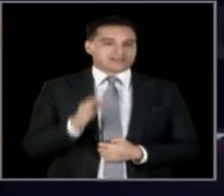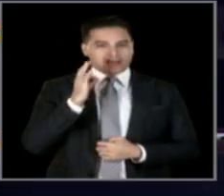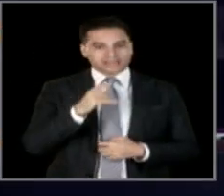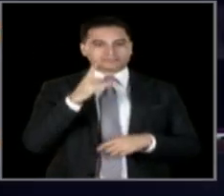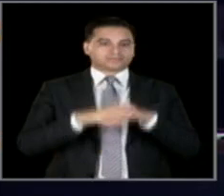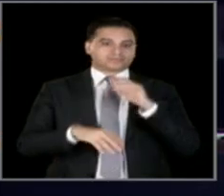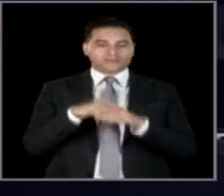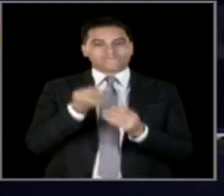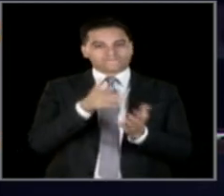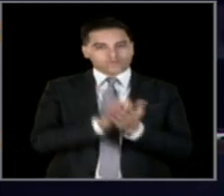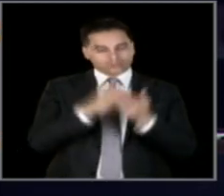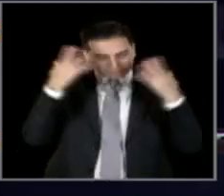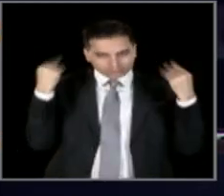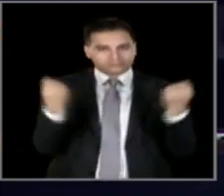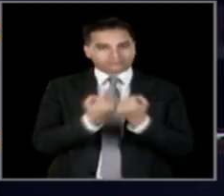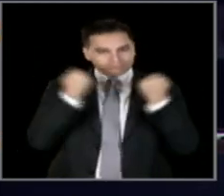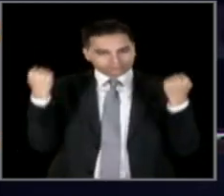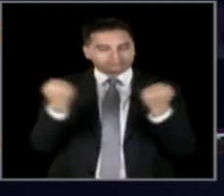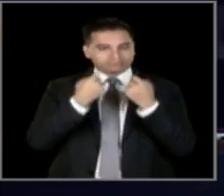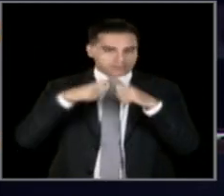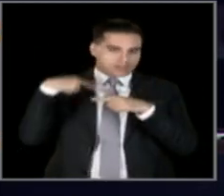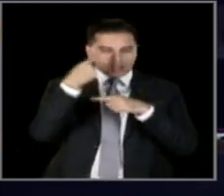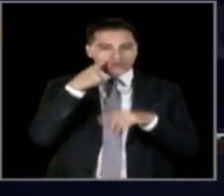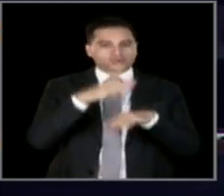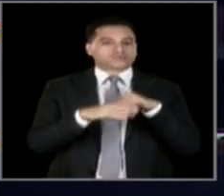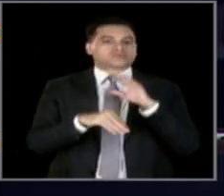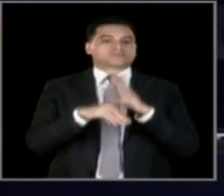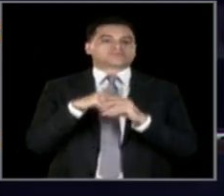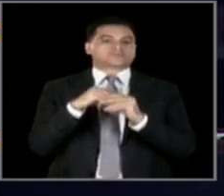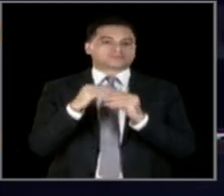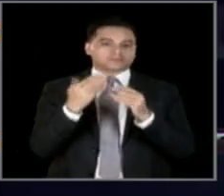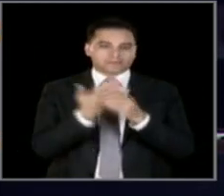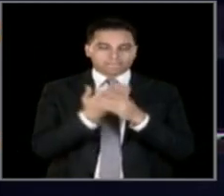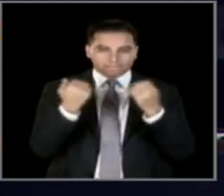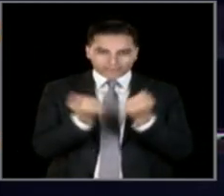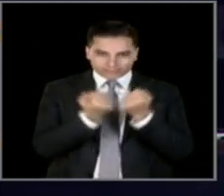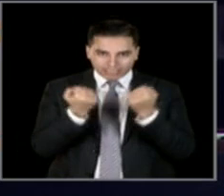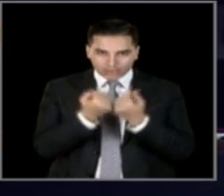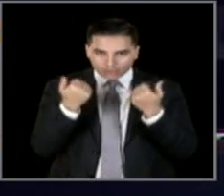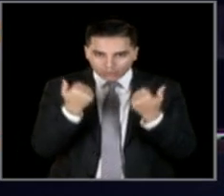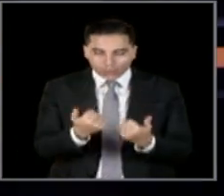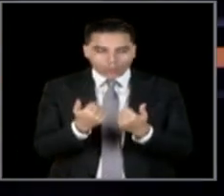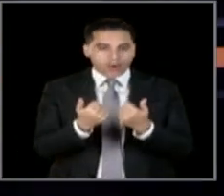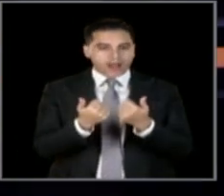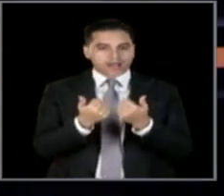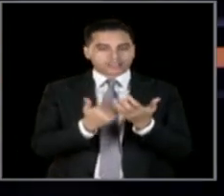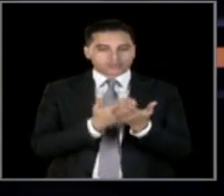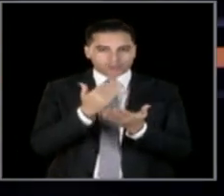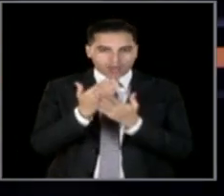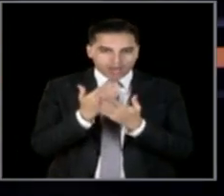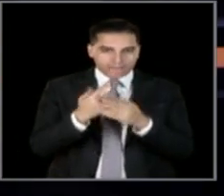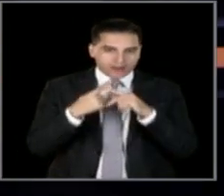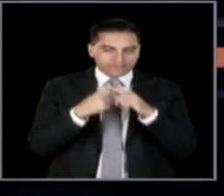كده عندكم فرصة ان انتوا تعدلوا المسار وتستعدوا بطريقة تانية، تعملوا مجهود